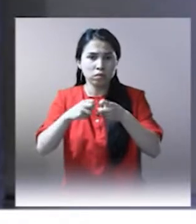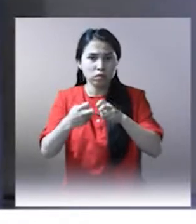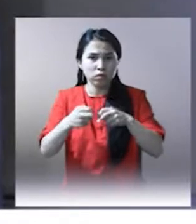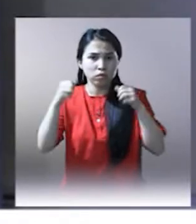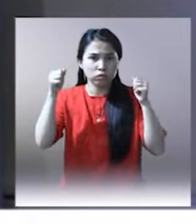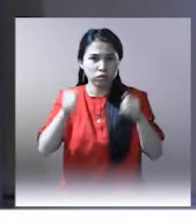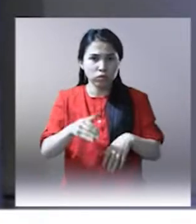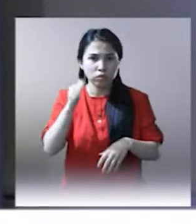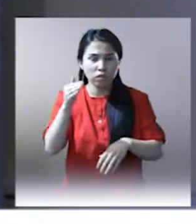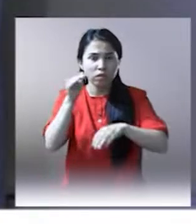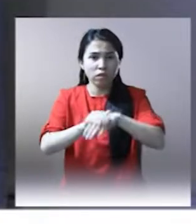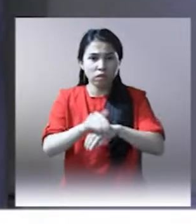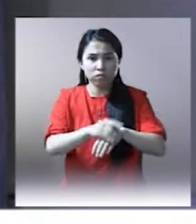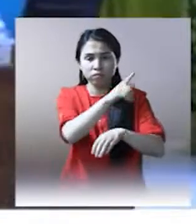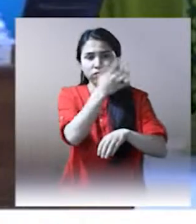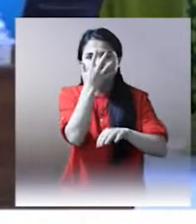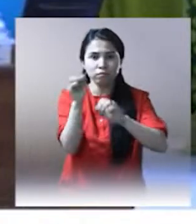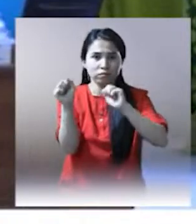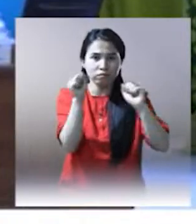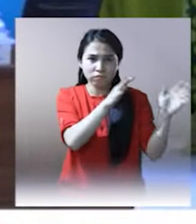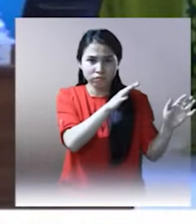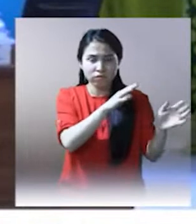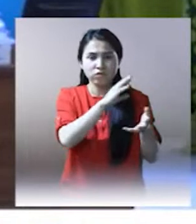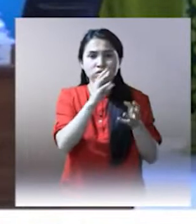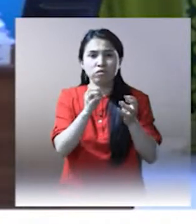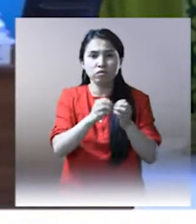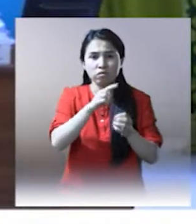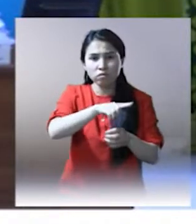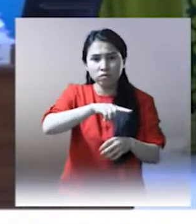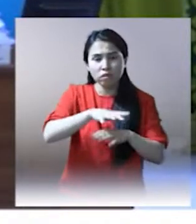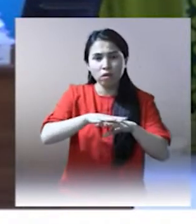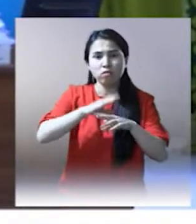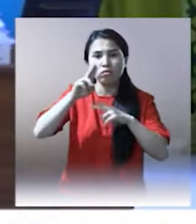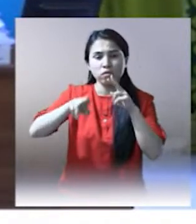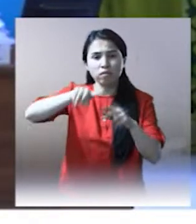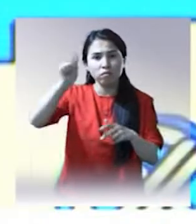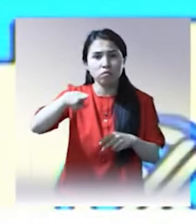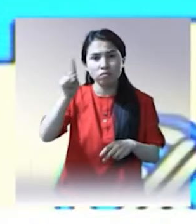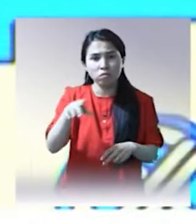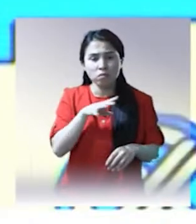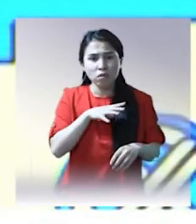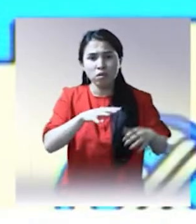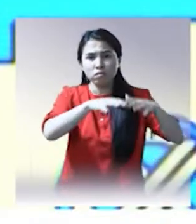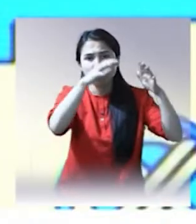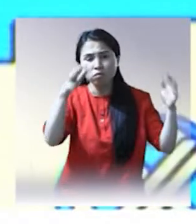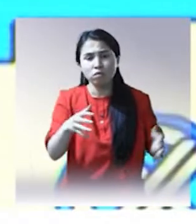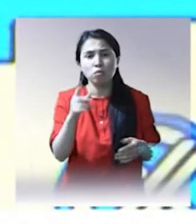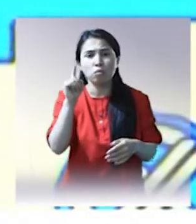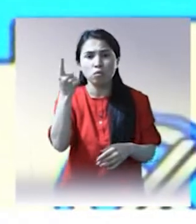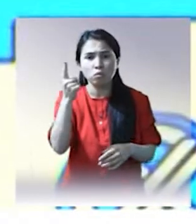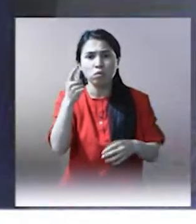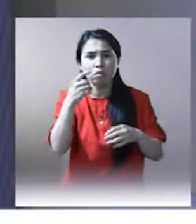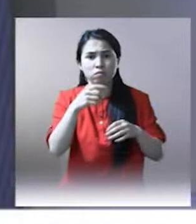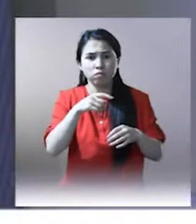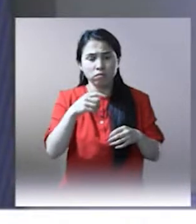тіпті экрандағы нақты фактілерді көрсетіп, жауаптыларды сөзге тартты. Қаржы бөлінсе де қаладағы қоқыс қалдықтың неліктен реттелмегенін ортаға